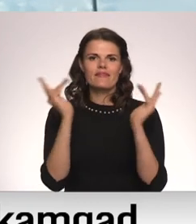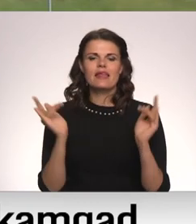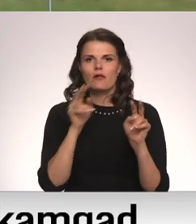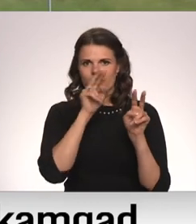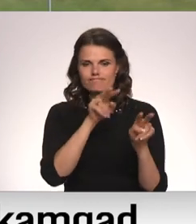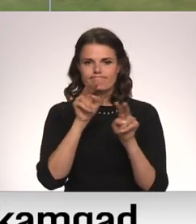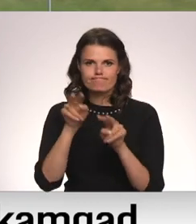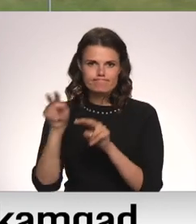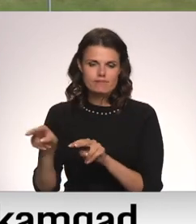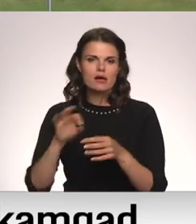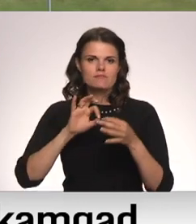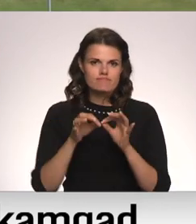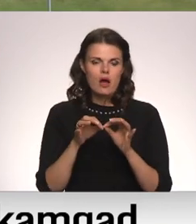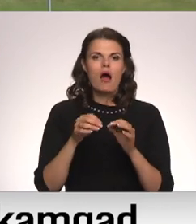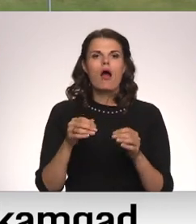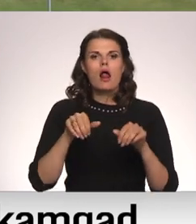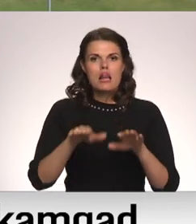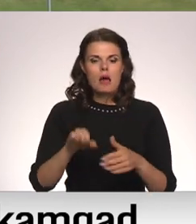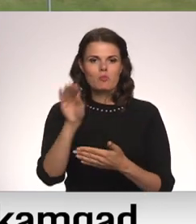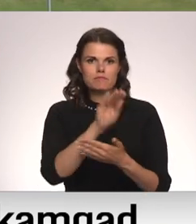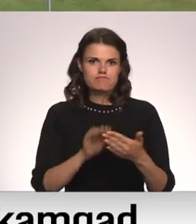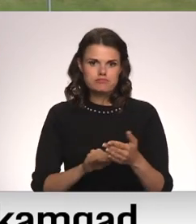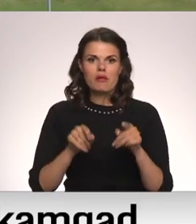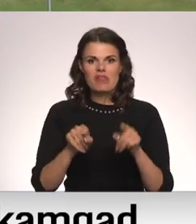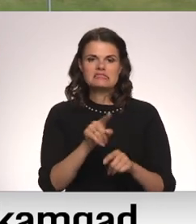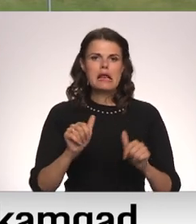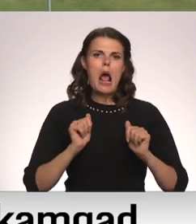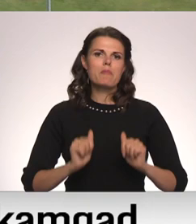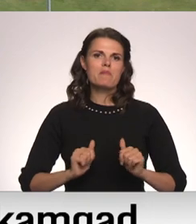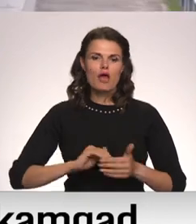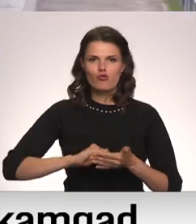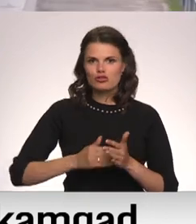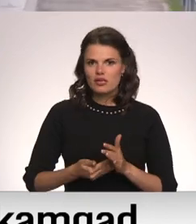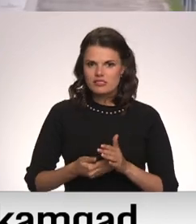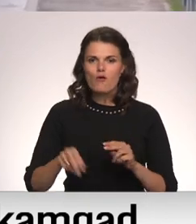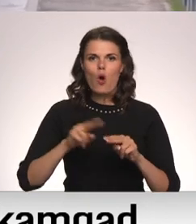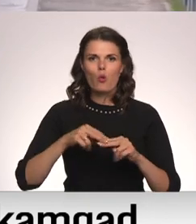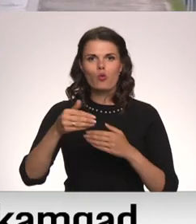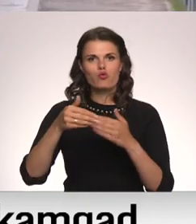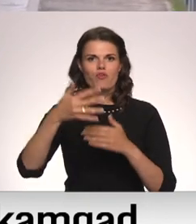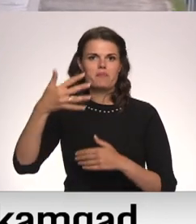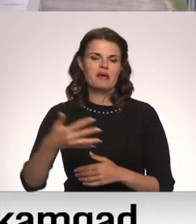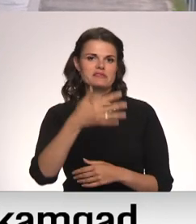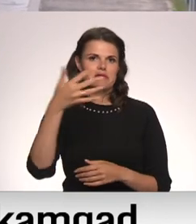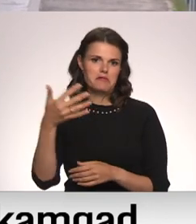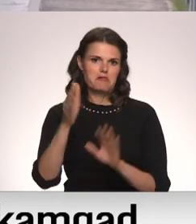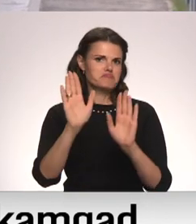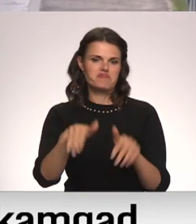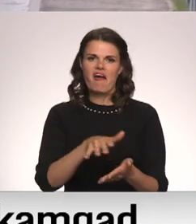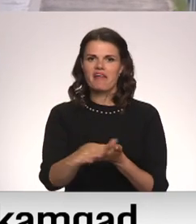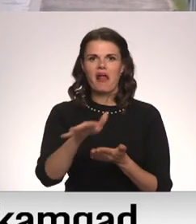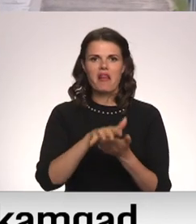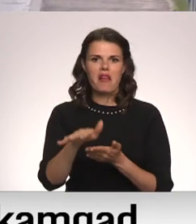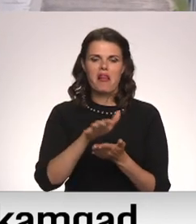inspekciju. Slēdzienā par satiksmes pārvadu norādīts, ka tas ir apmierinošā stāvoklī un tuvāko 5 gadu laikā vieduktu var